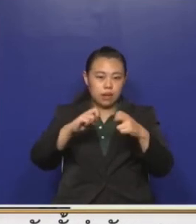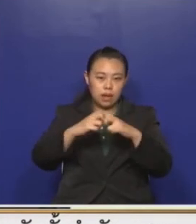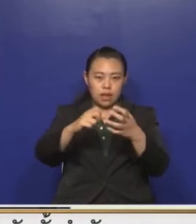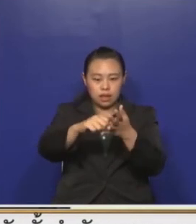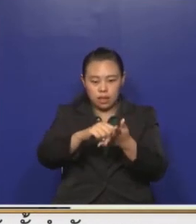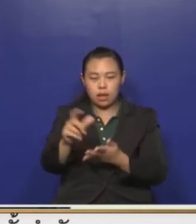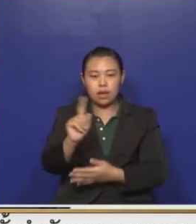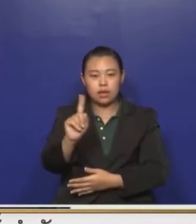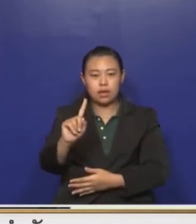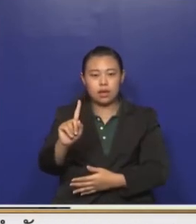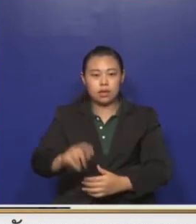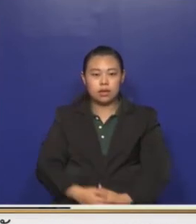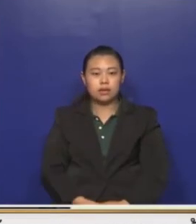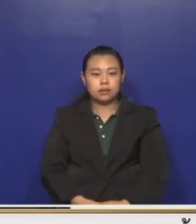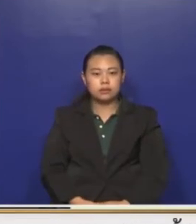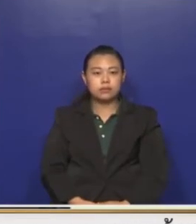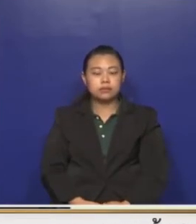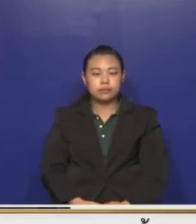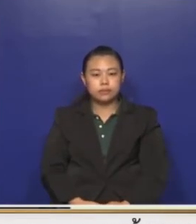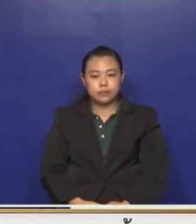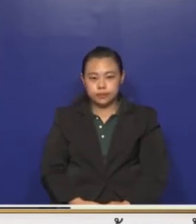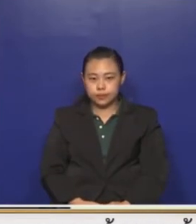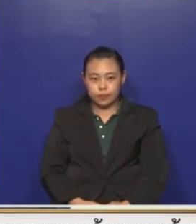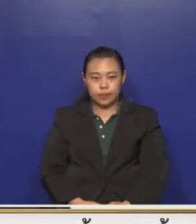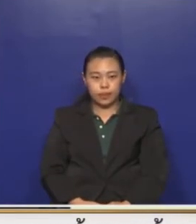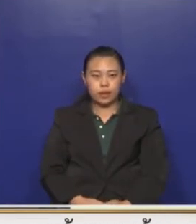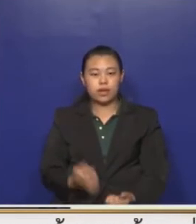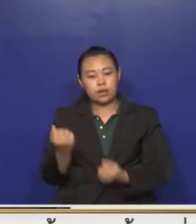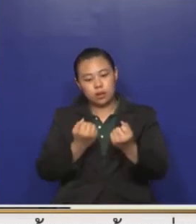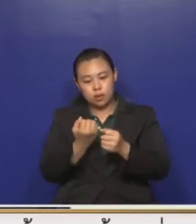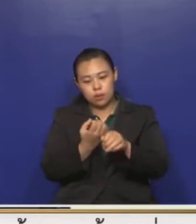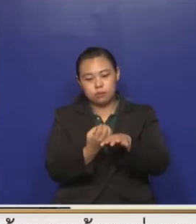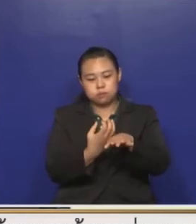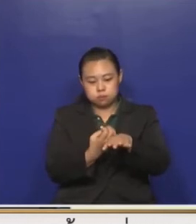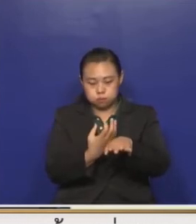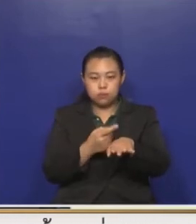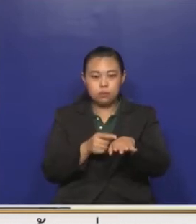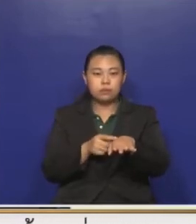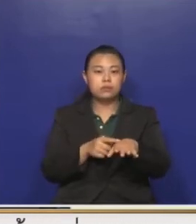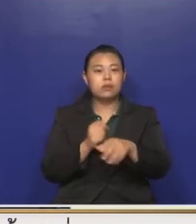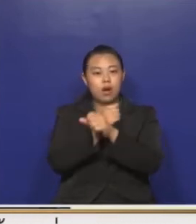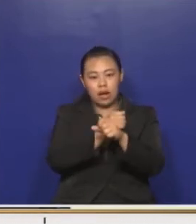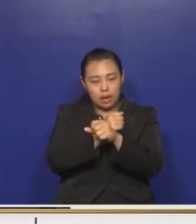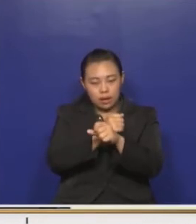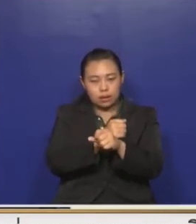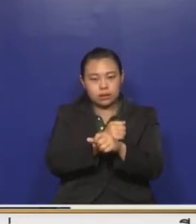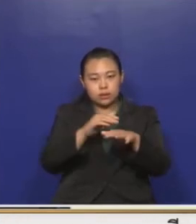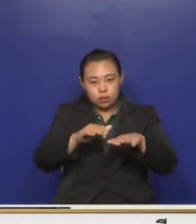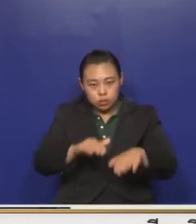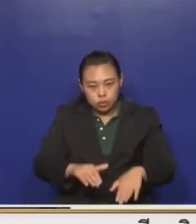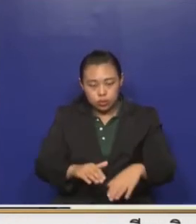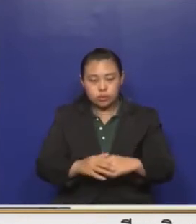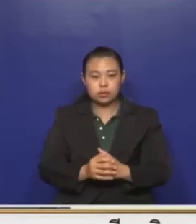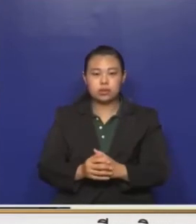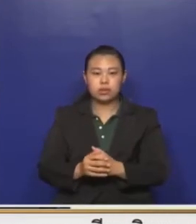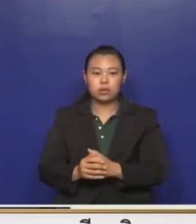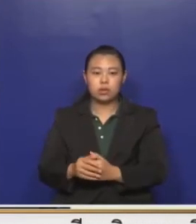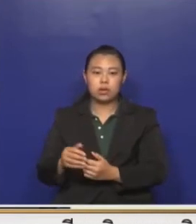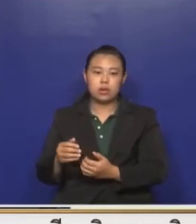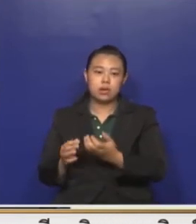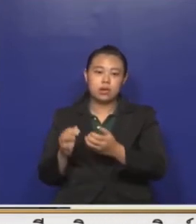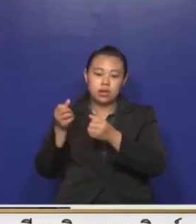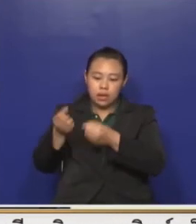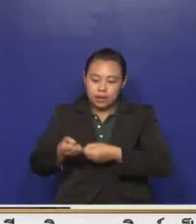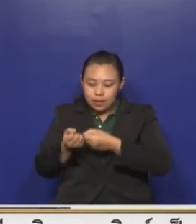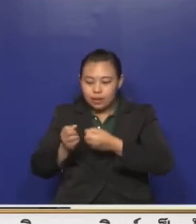ไม่นับเรื่องการควบกุและรถมตพจากยานพาหน้าการคบกลมและรถมตพิศจากการเผาไหม้ใที่โลงพาการเกษตรไม่นั